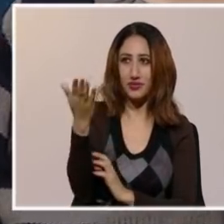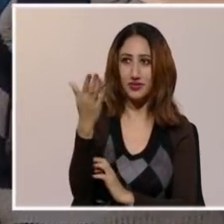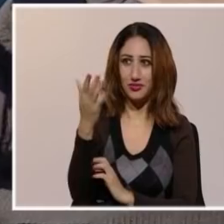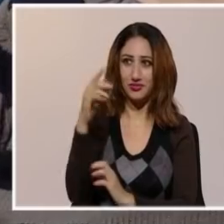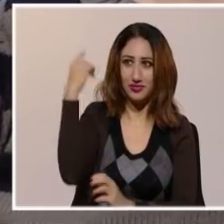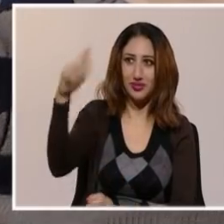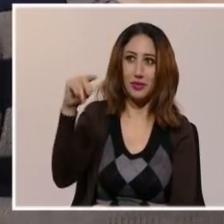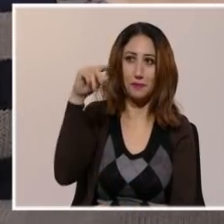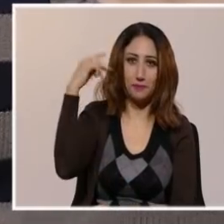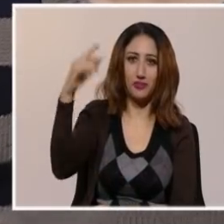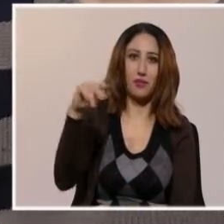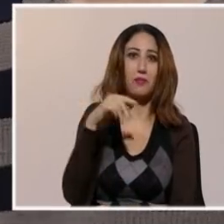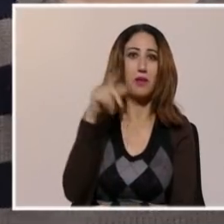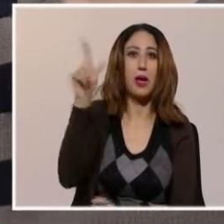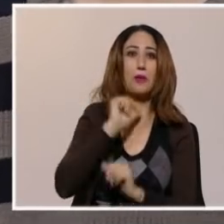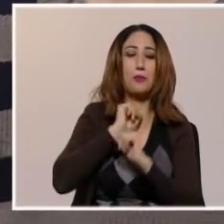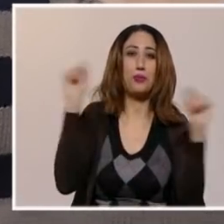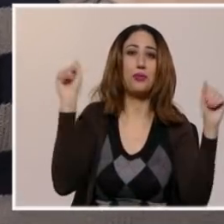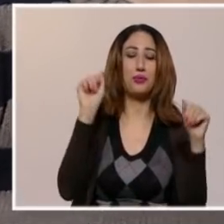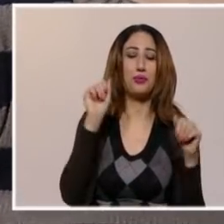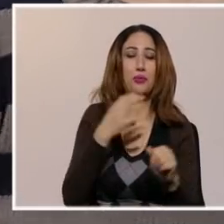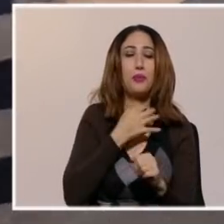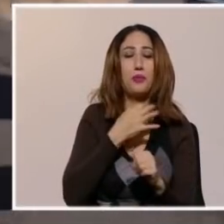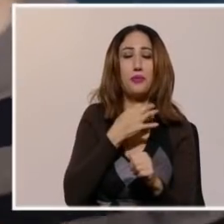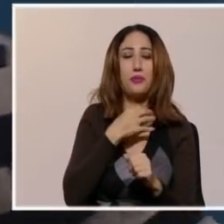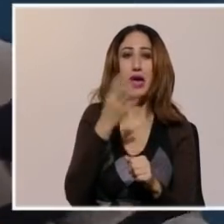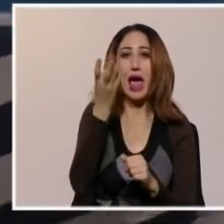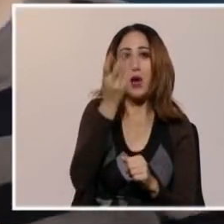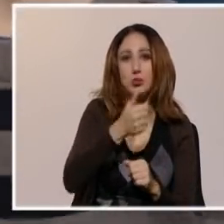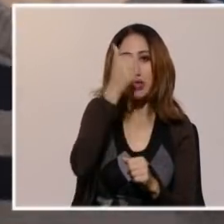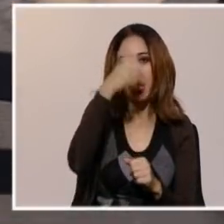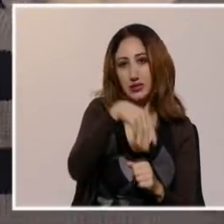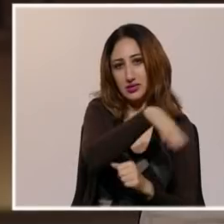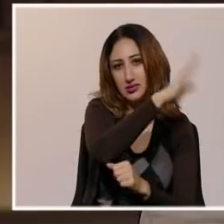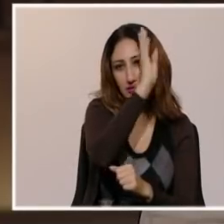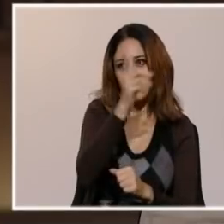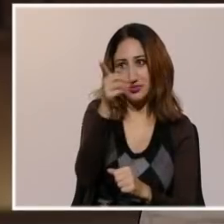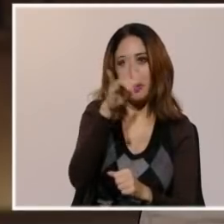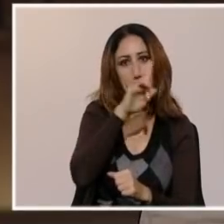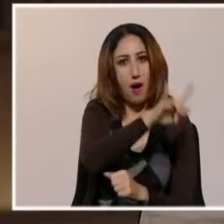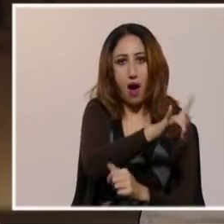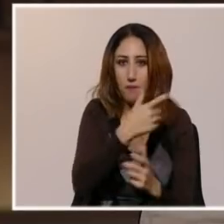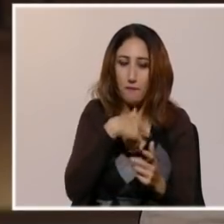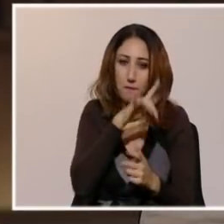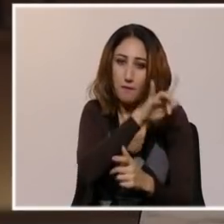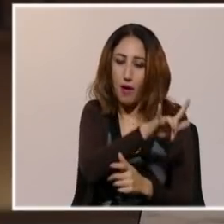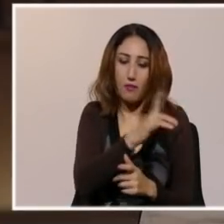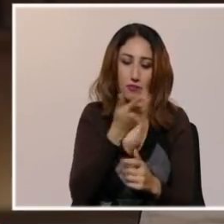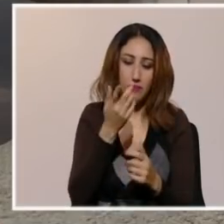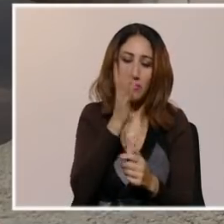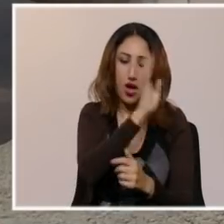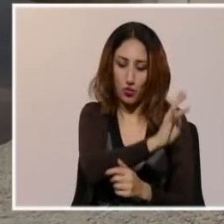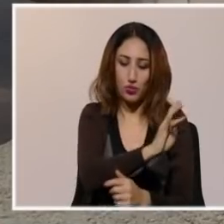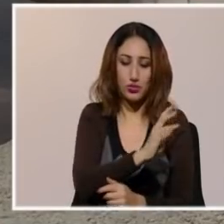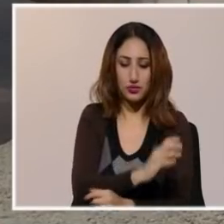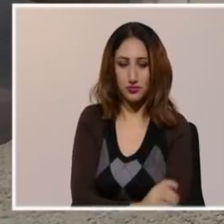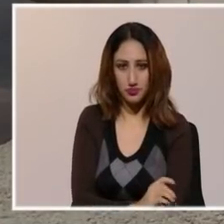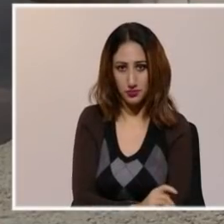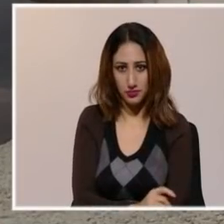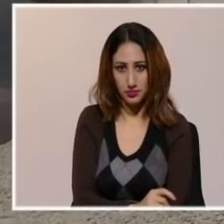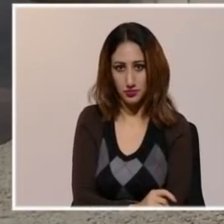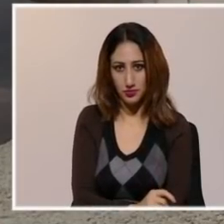ام تب تضرب. لا دي اخويا الكبير انا مش ينفع يا جماعه انا بحبه. ورحتي متجوزاه؟ جوز